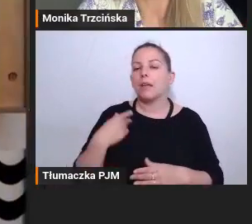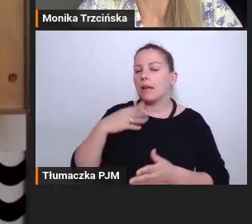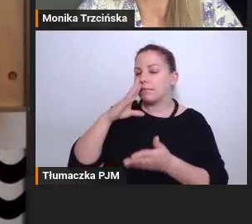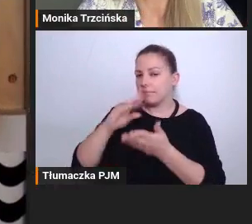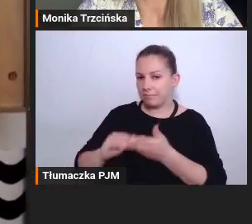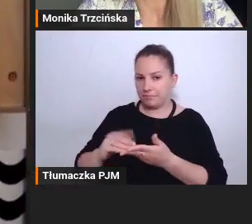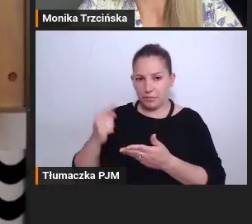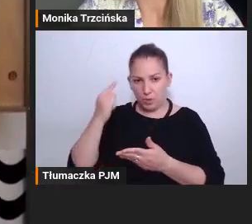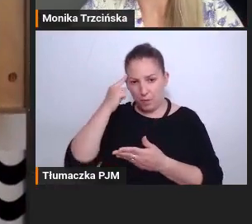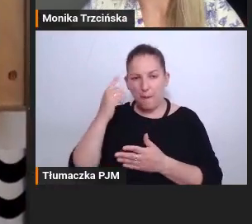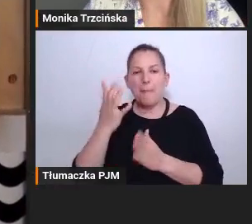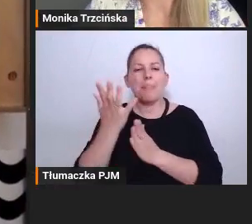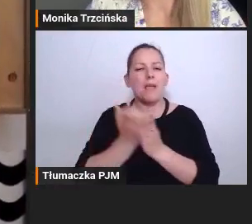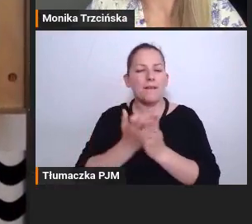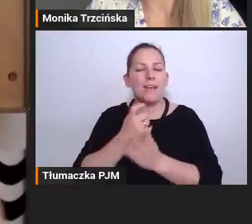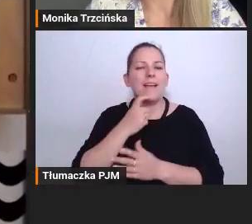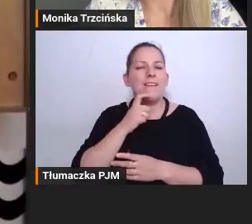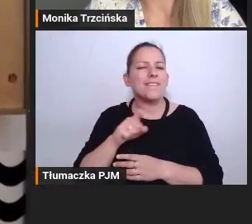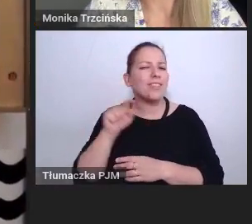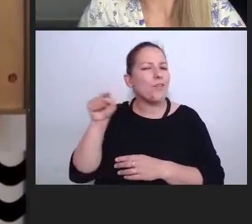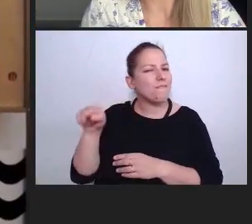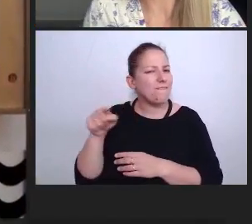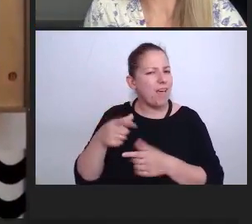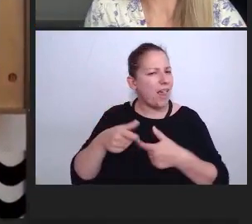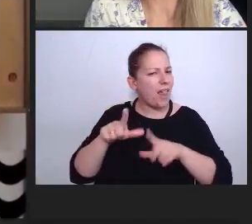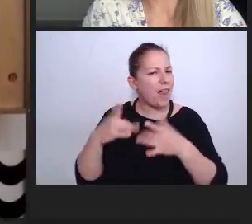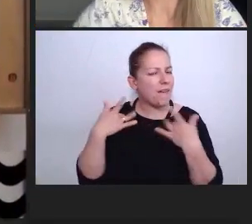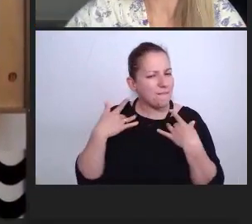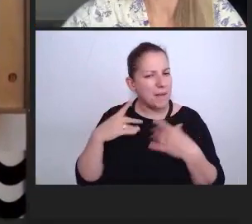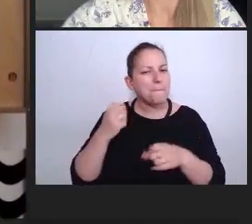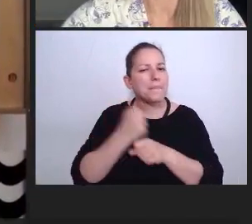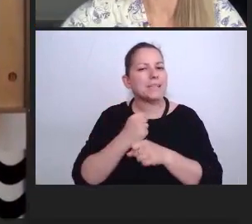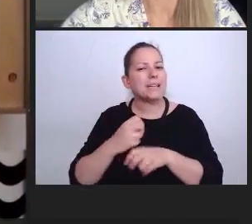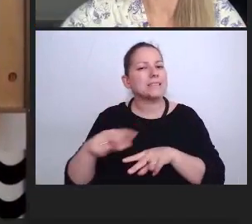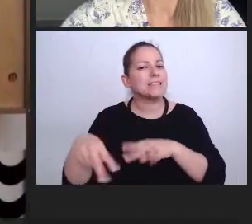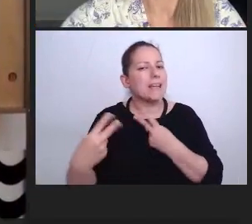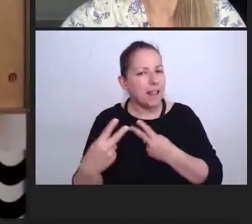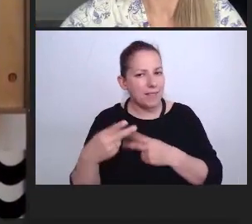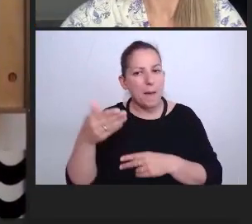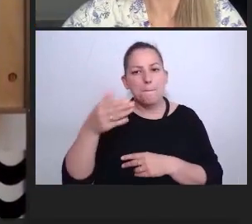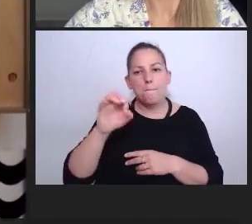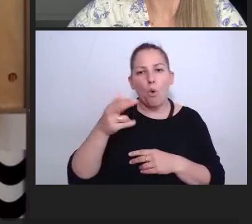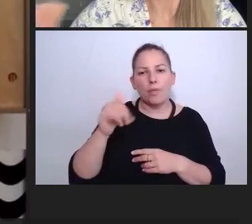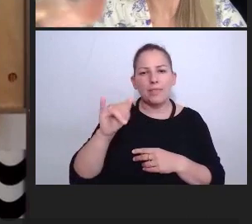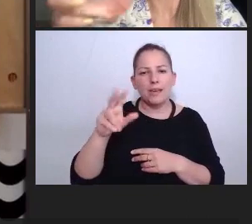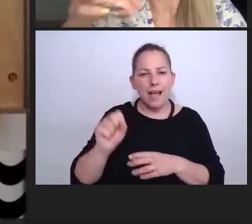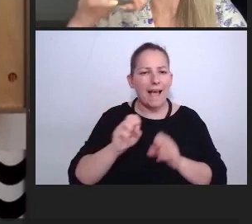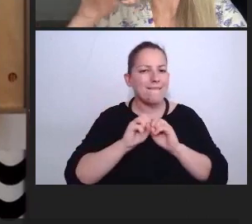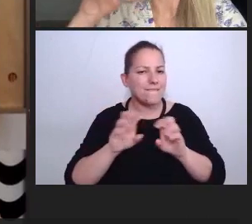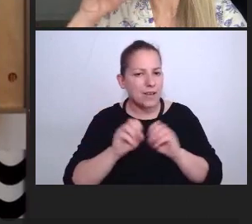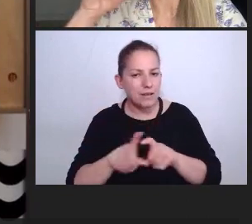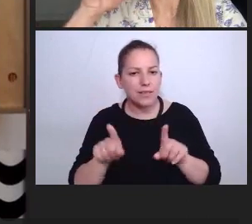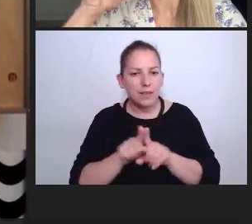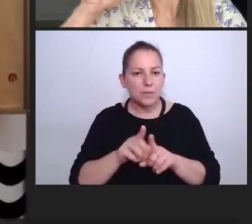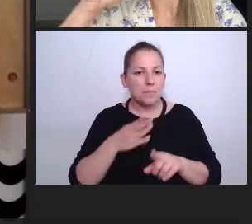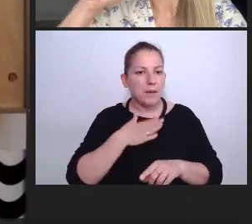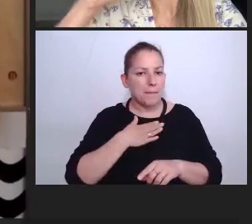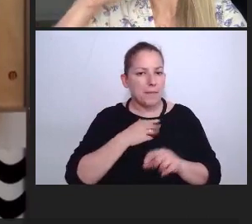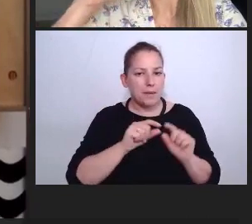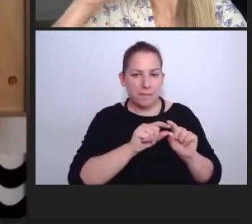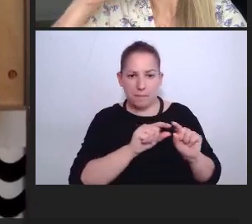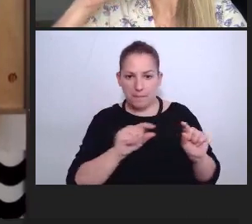że macie nagranie z kwietniowego live'a o pracy zdalnej, gdzie Monika nam tłumaczyła. O, mamy też tutaj na pasku,